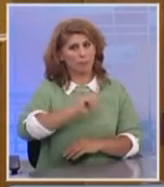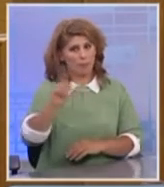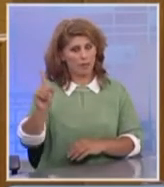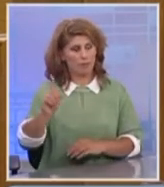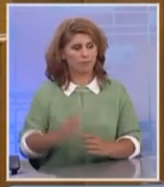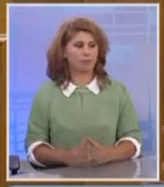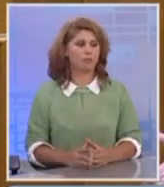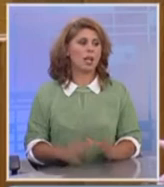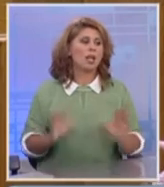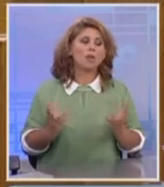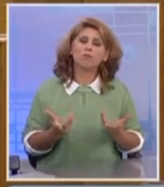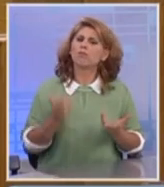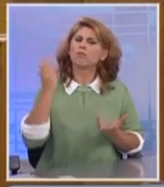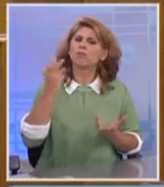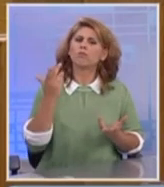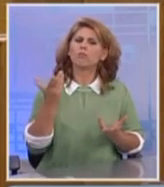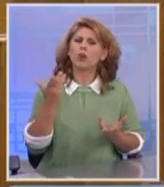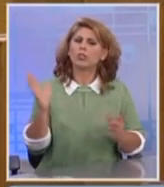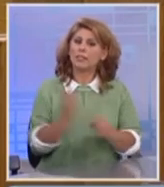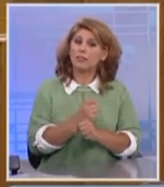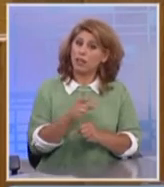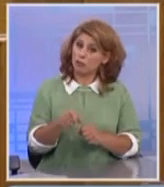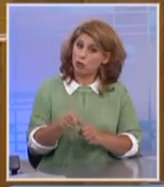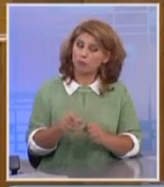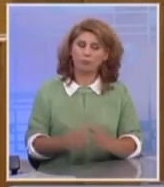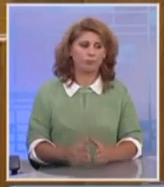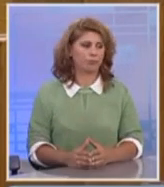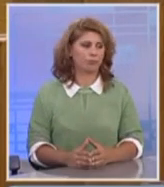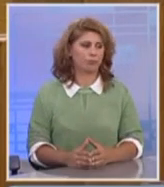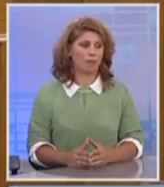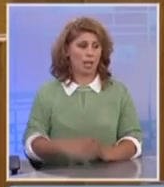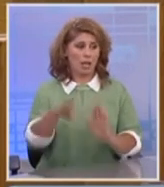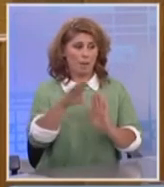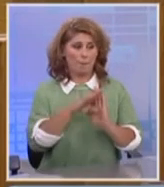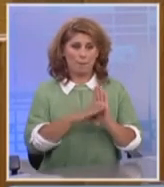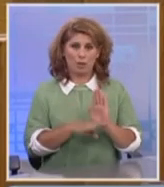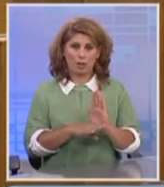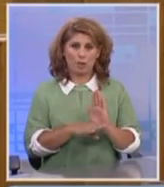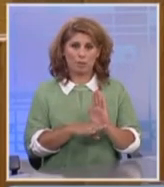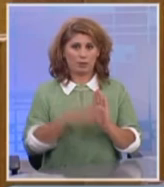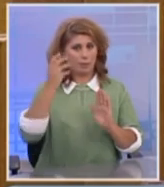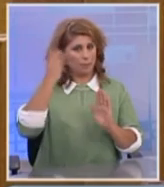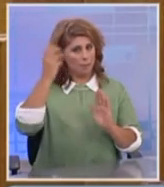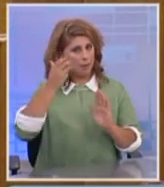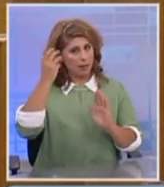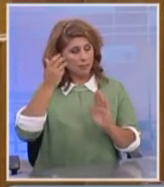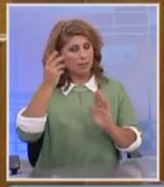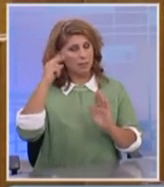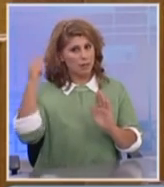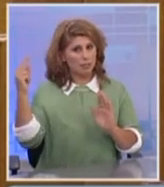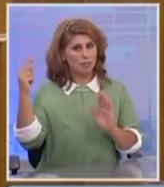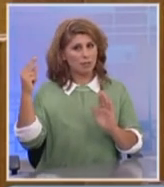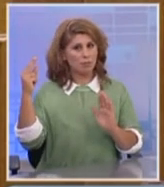Πώς υποτίθεται ότι θα το επιδιώξετε αυτό? Με τα προγράμματα και τους πανεπιστημιακούς υποτρόφους